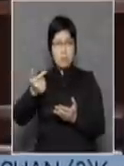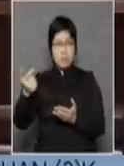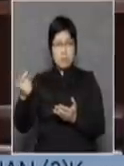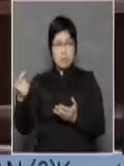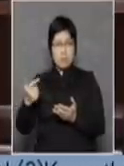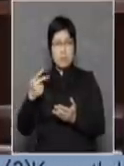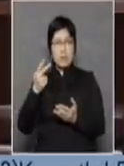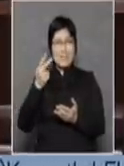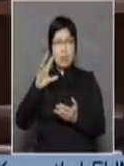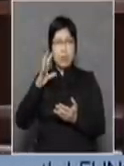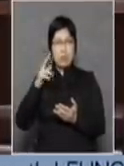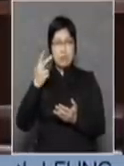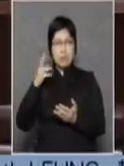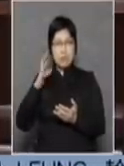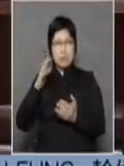二手嘅